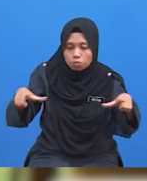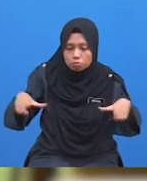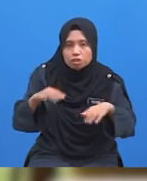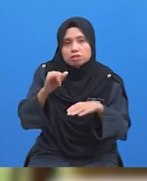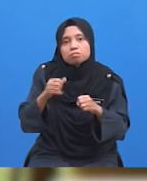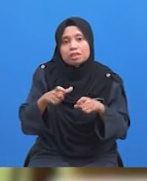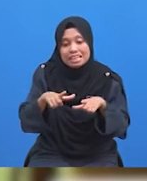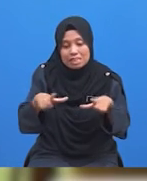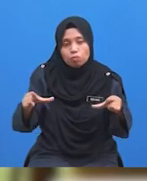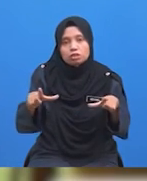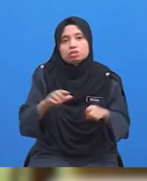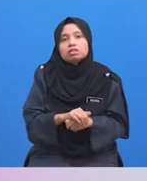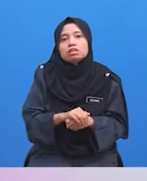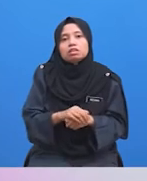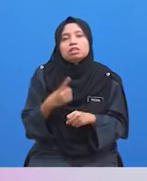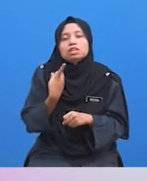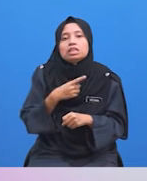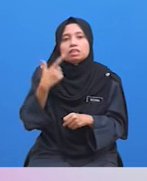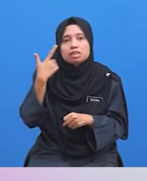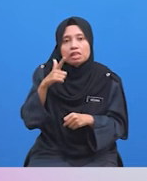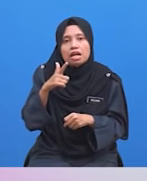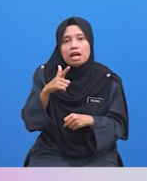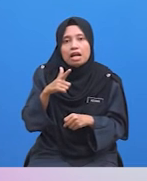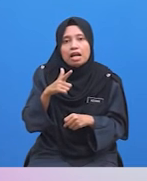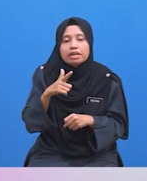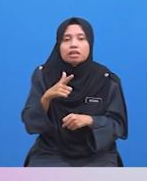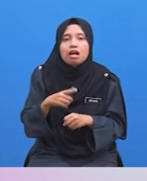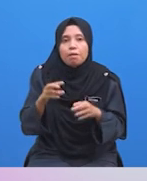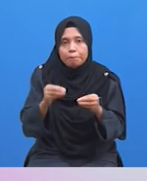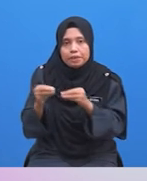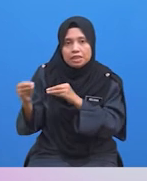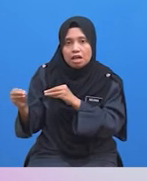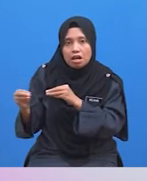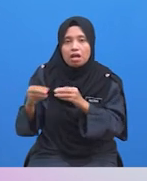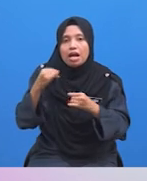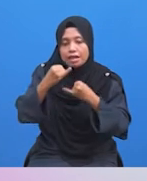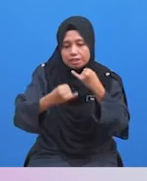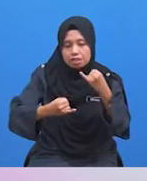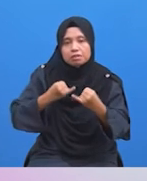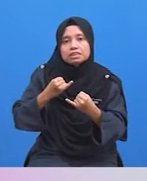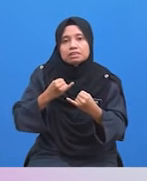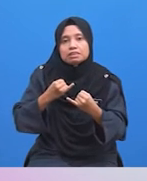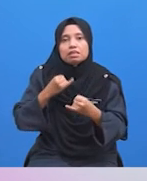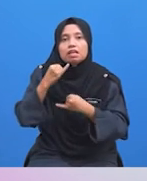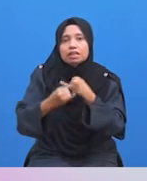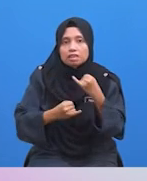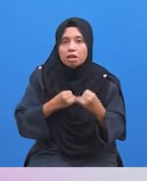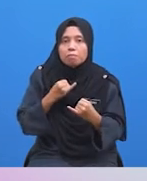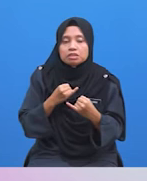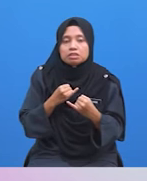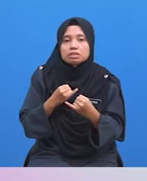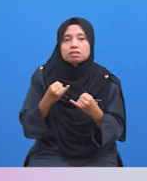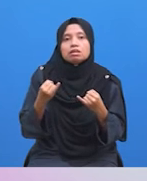Sekarang kita akan melihat kulit tentang migrasi antarabangsa migrasi antarabangsa